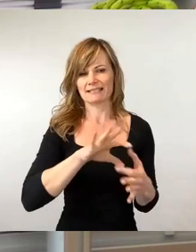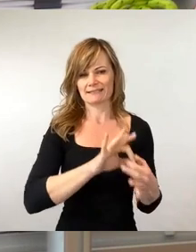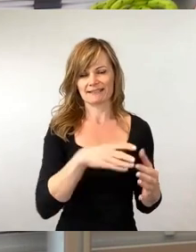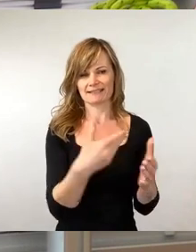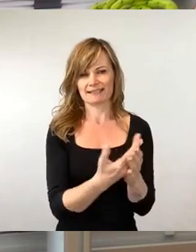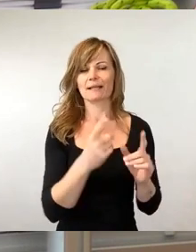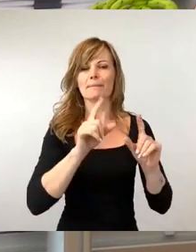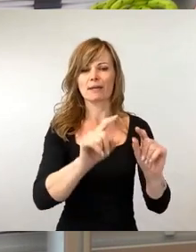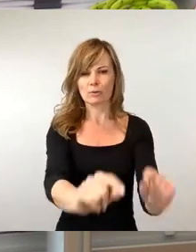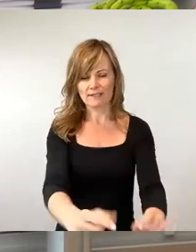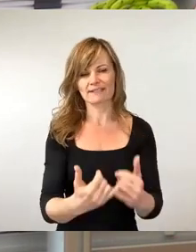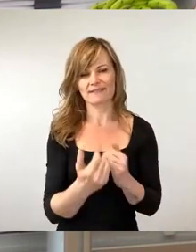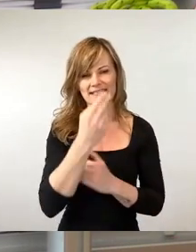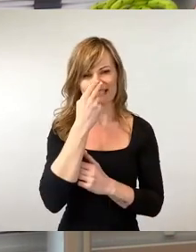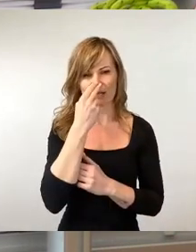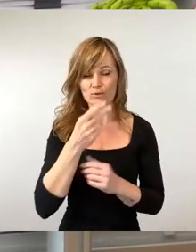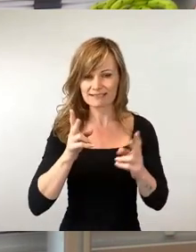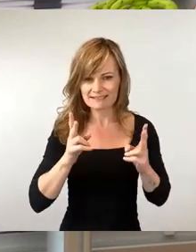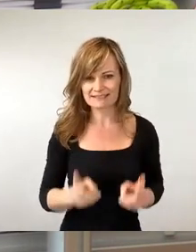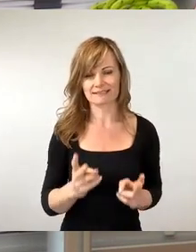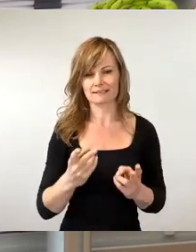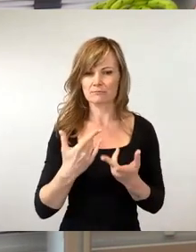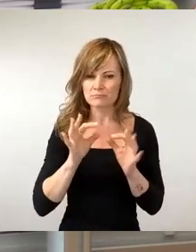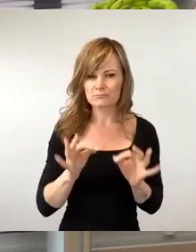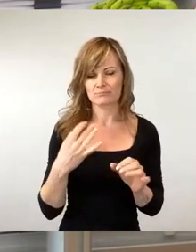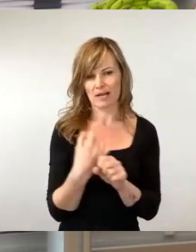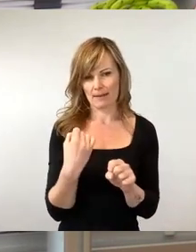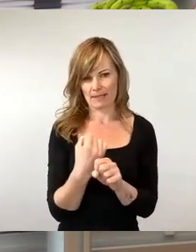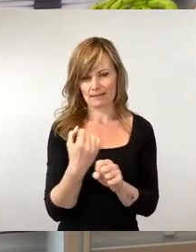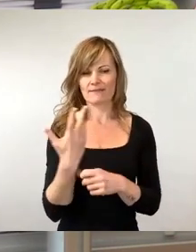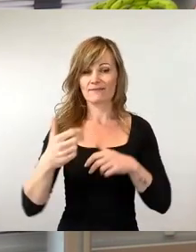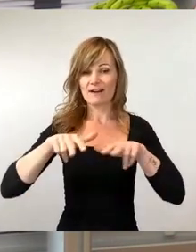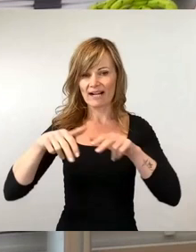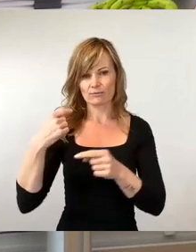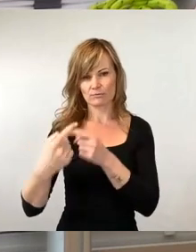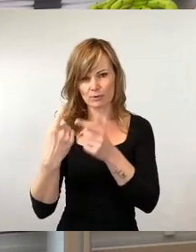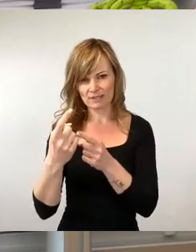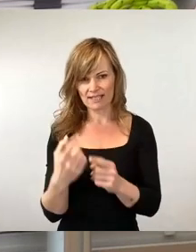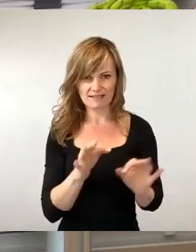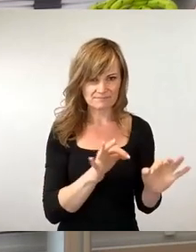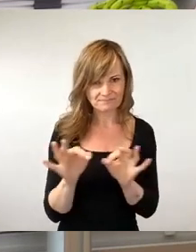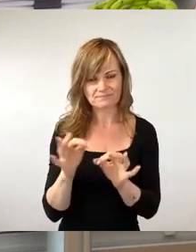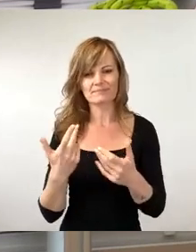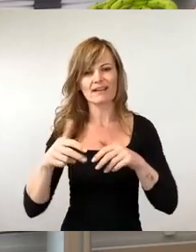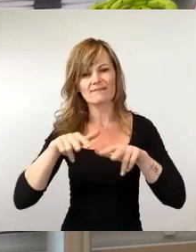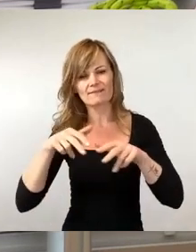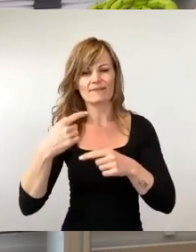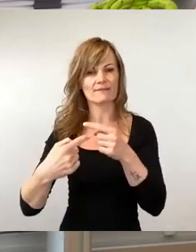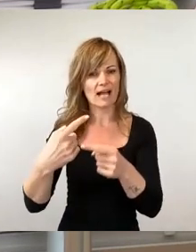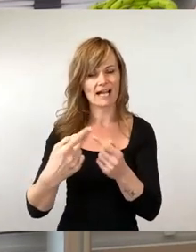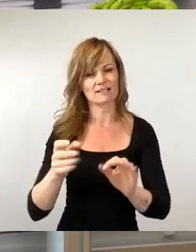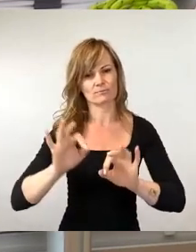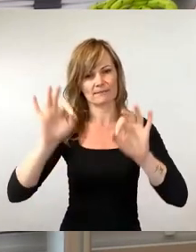im Recht, nämlich hier bei uns in unserem Fall konkret um Verwaltungsprozessrecht. Da geht es um Verfahrensoptimierung mit